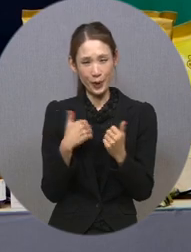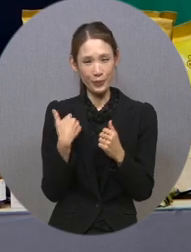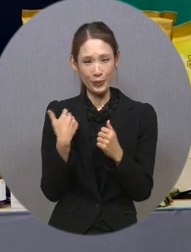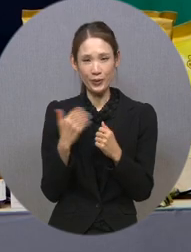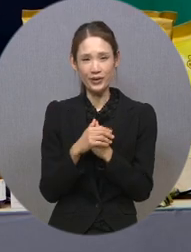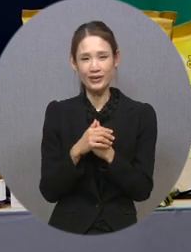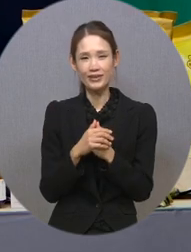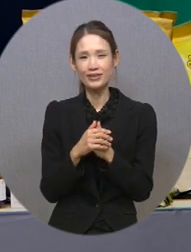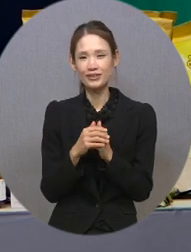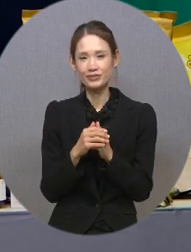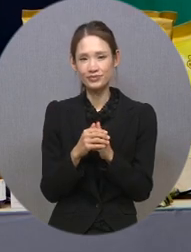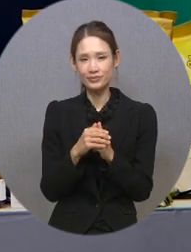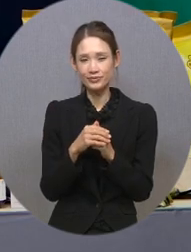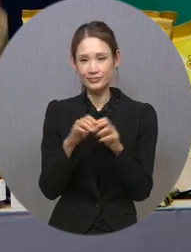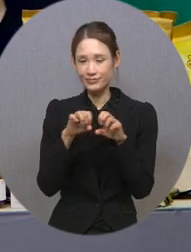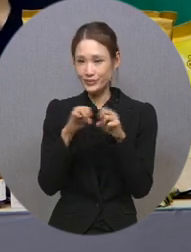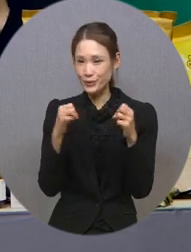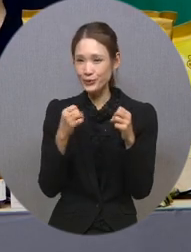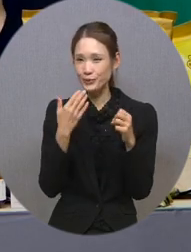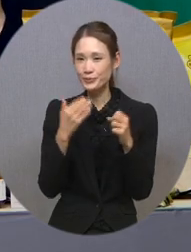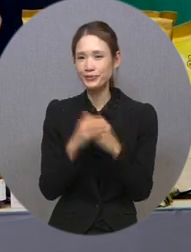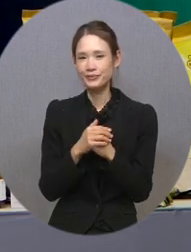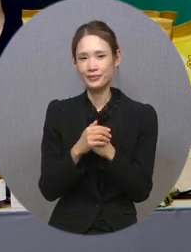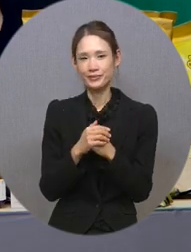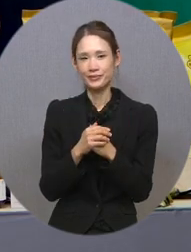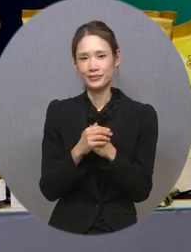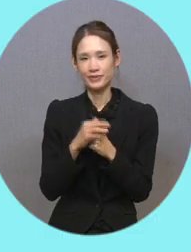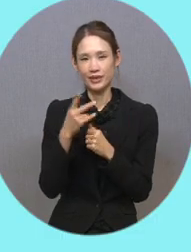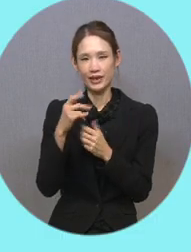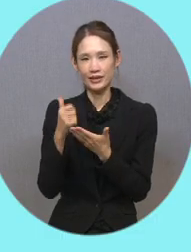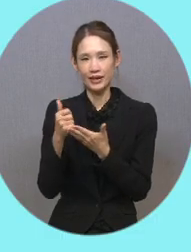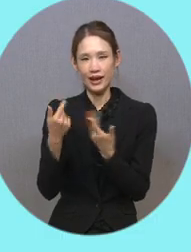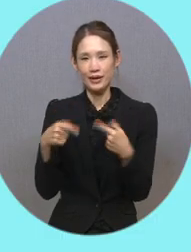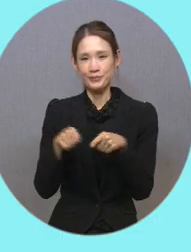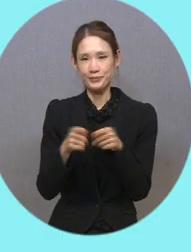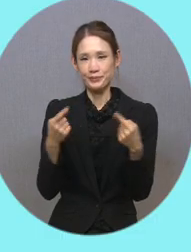맛있는 주식회사 다마의 고구마 홍준석 대리님 함께 하셨습니다.